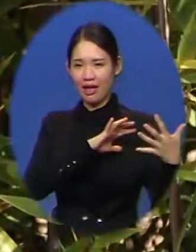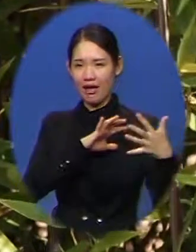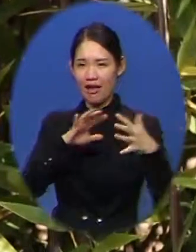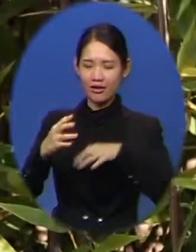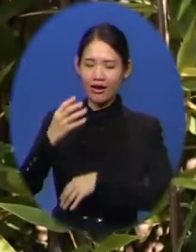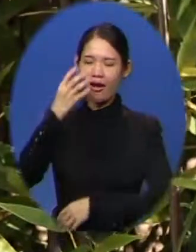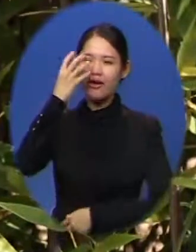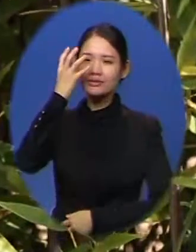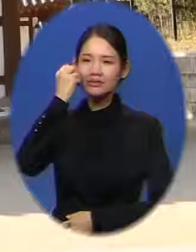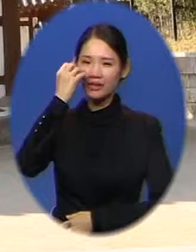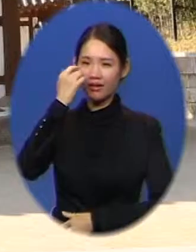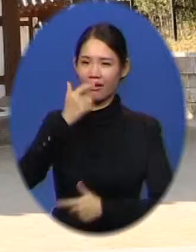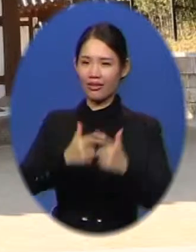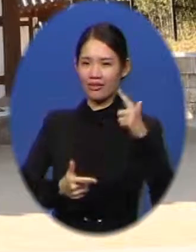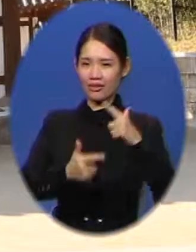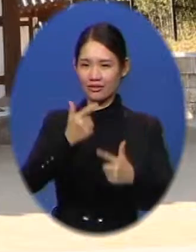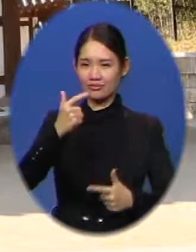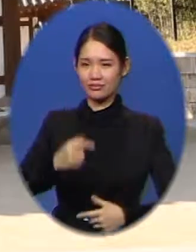합니다.